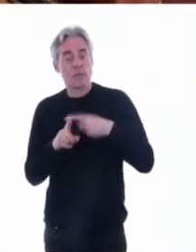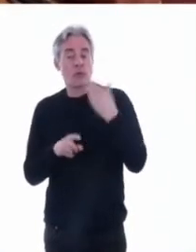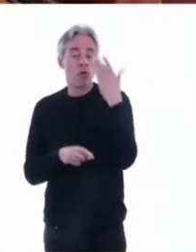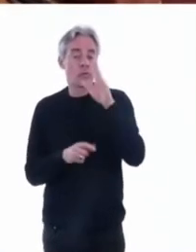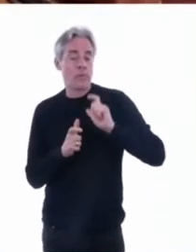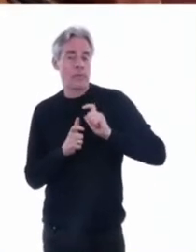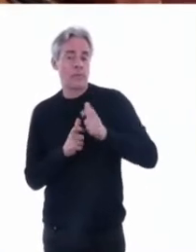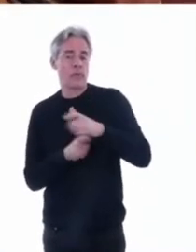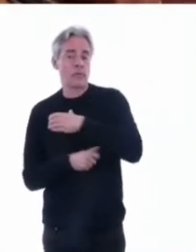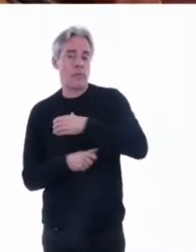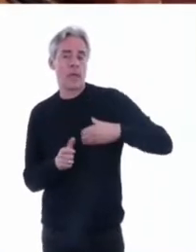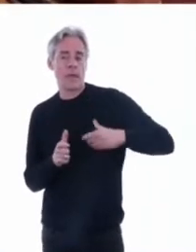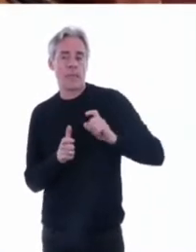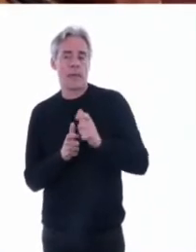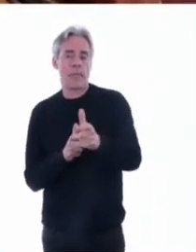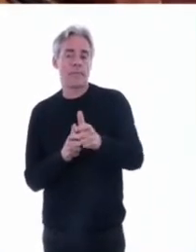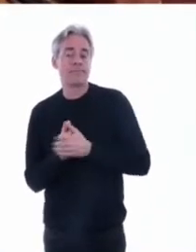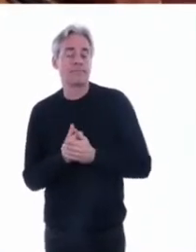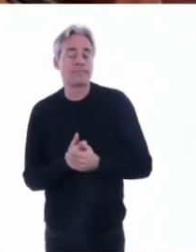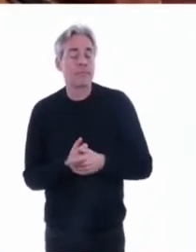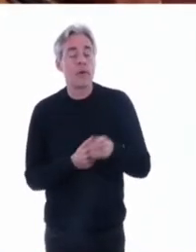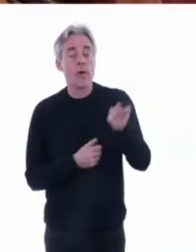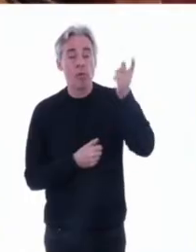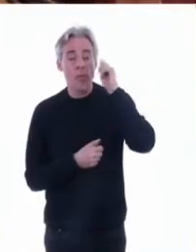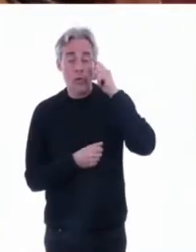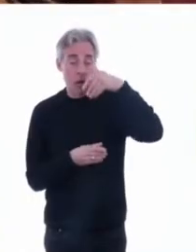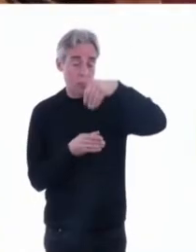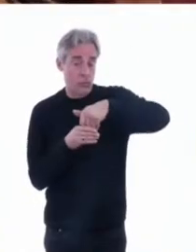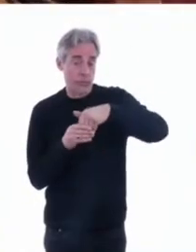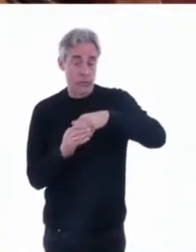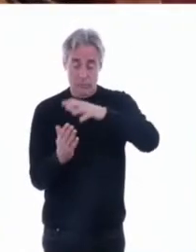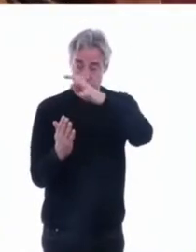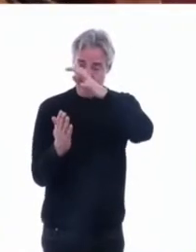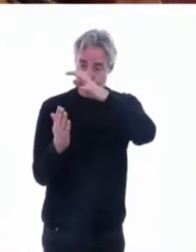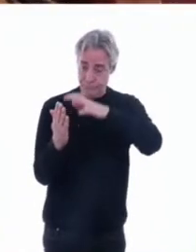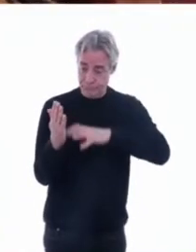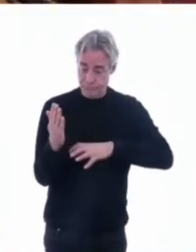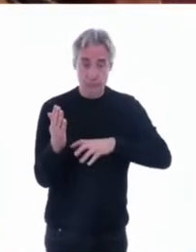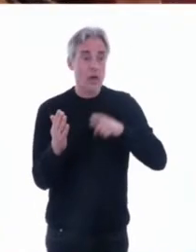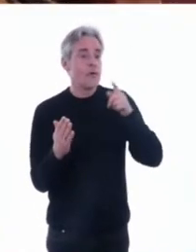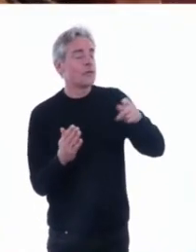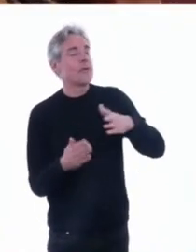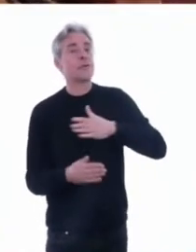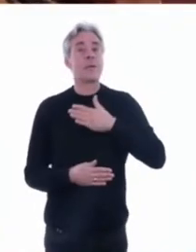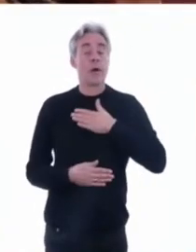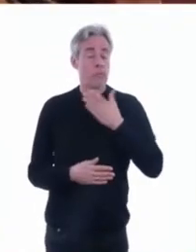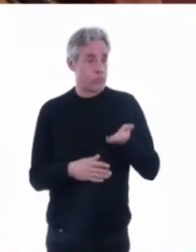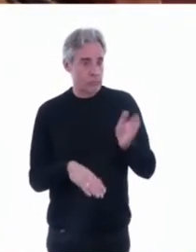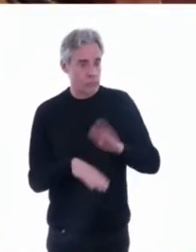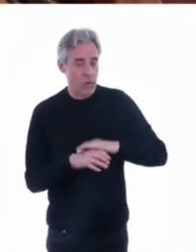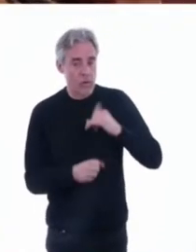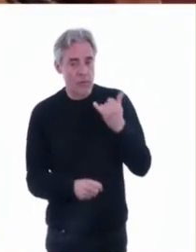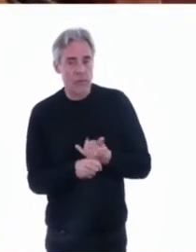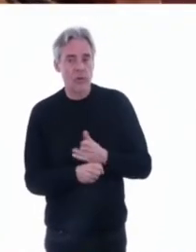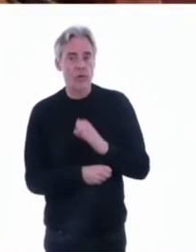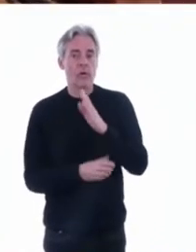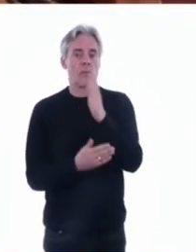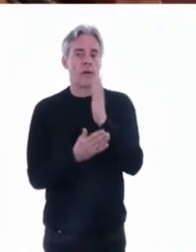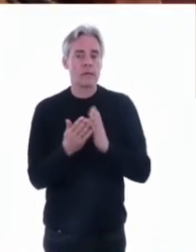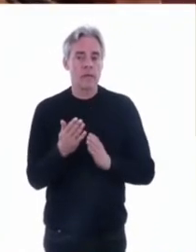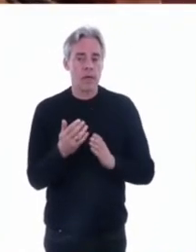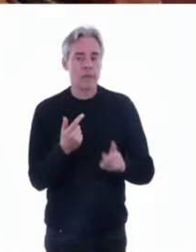succédé. Parce que, à l'intérieur, et vous vous en appropriez les mérites, Brazza, les volumes